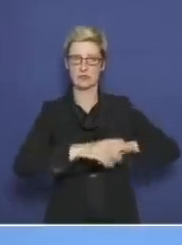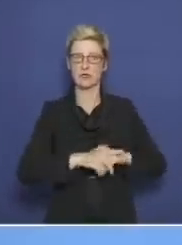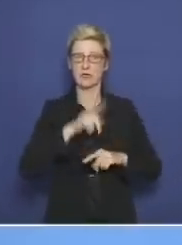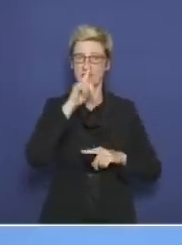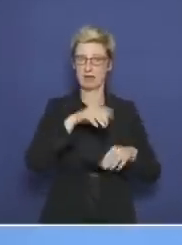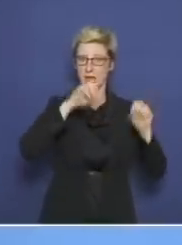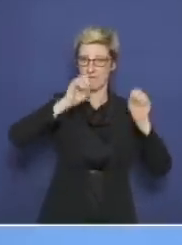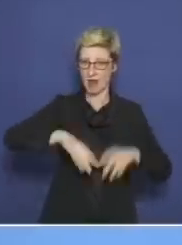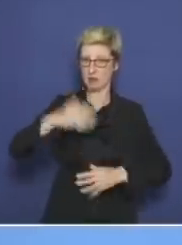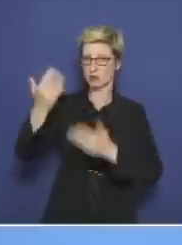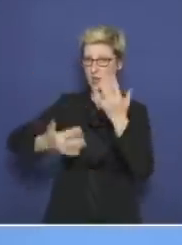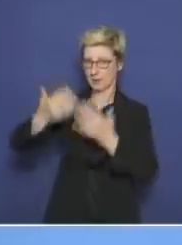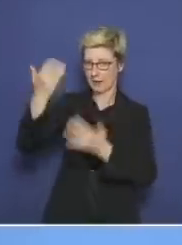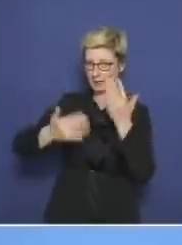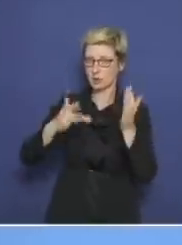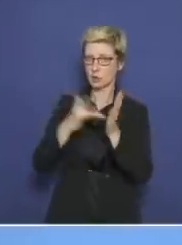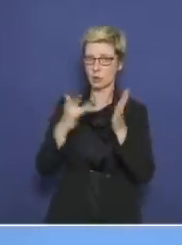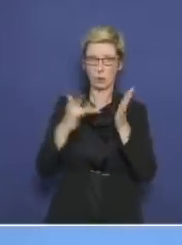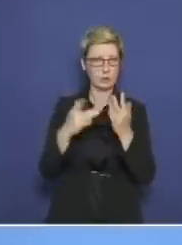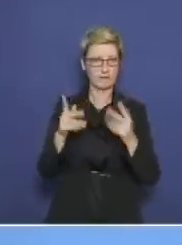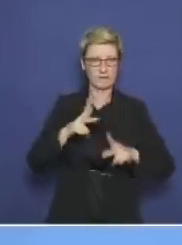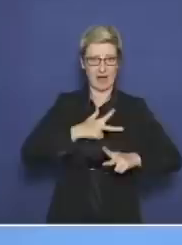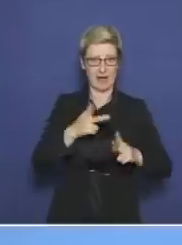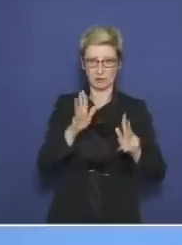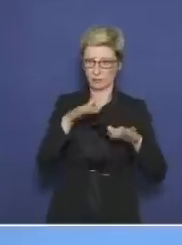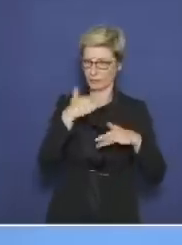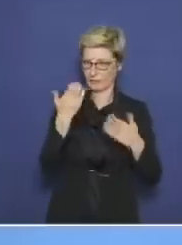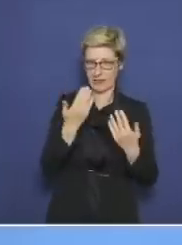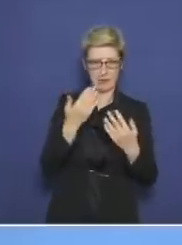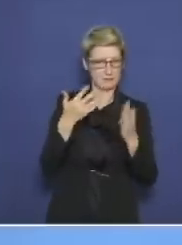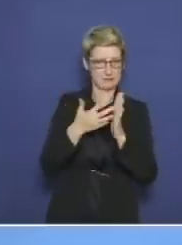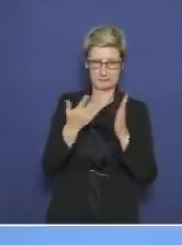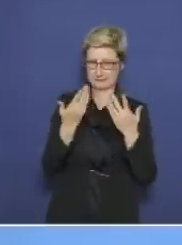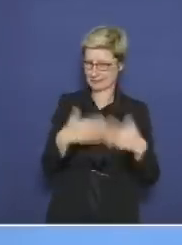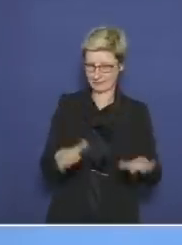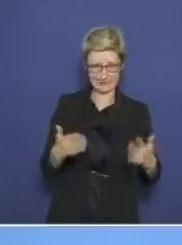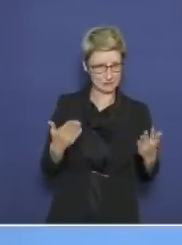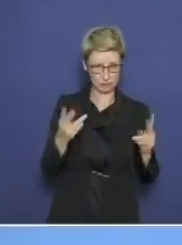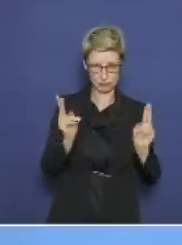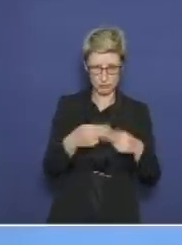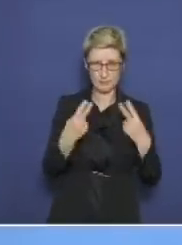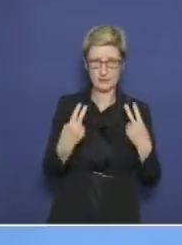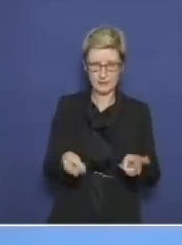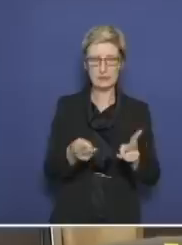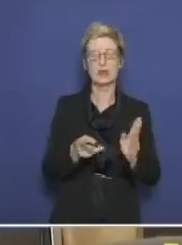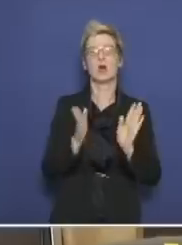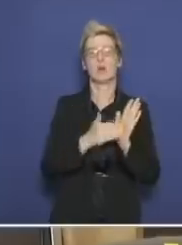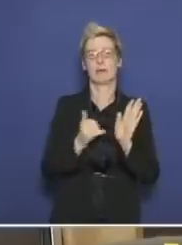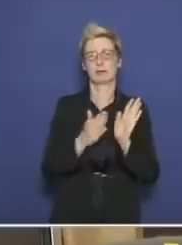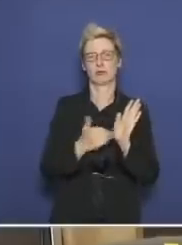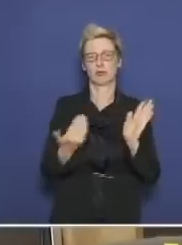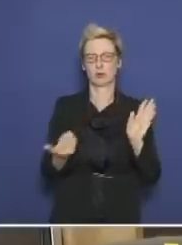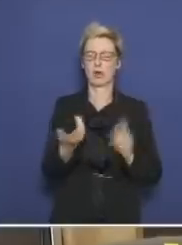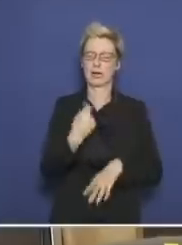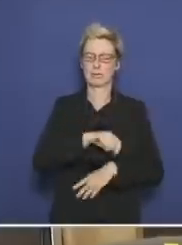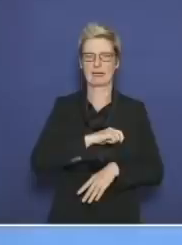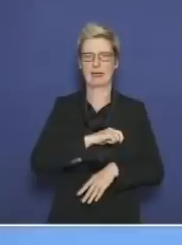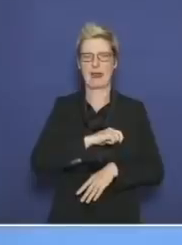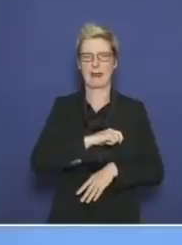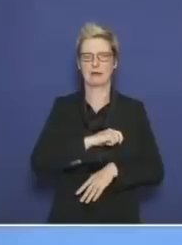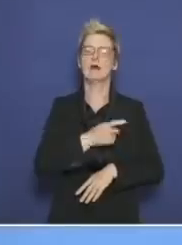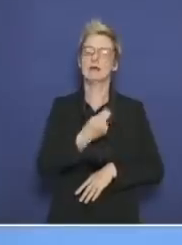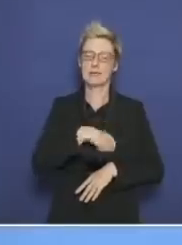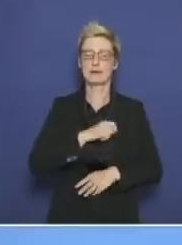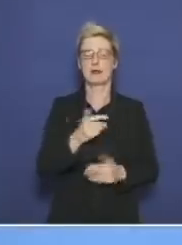nicht erbracht hat, begeht er Betrug. Das ist strafrechtlich relevant. Das ist kriminell und